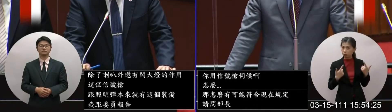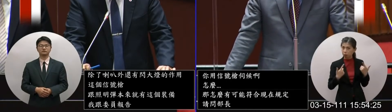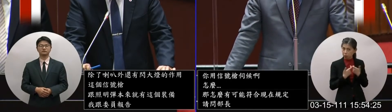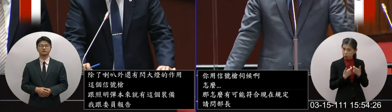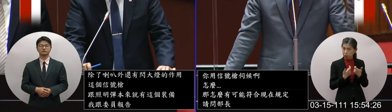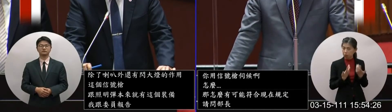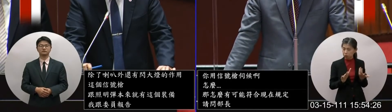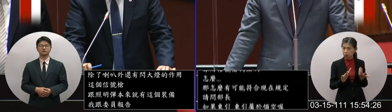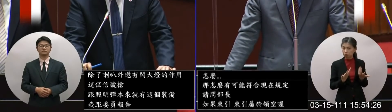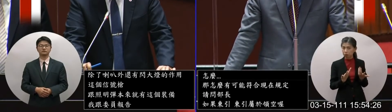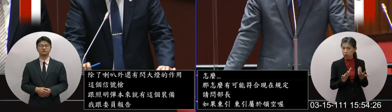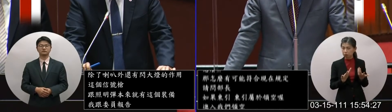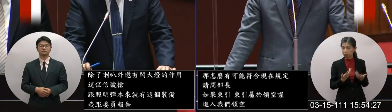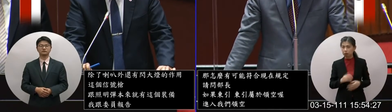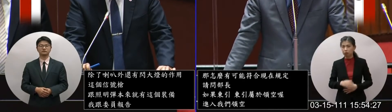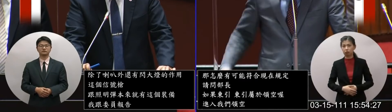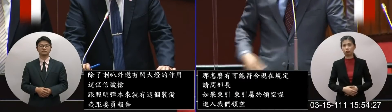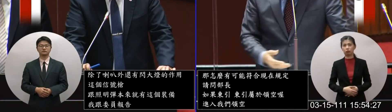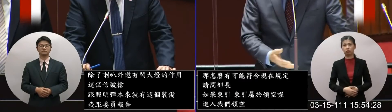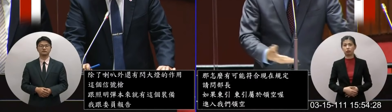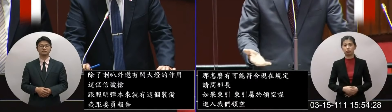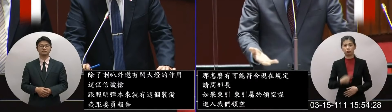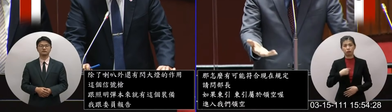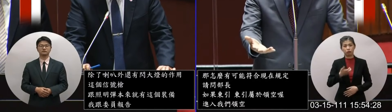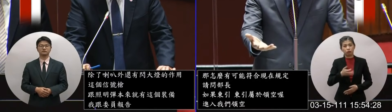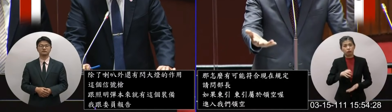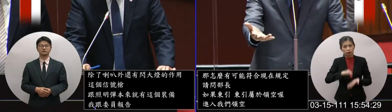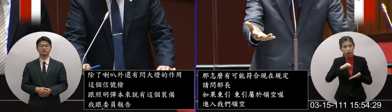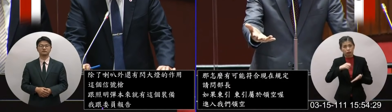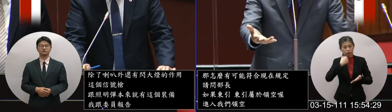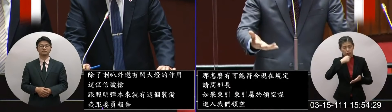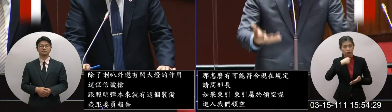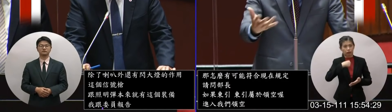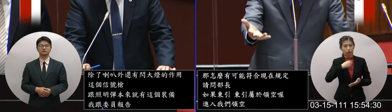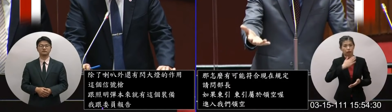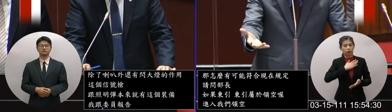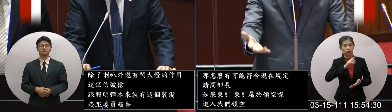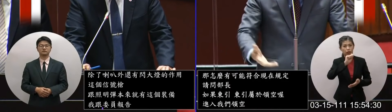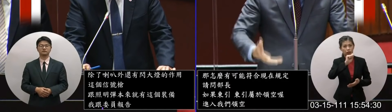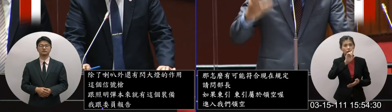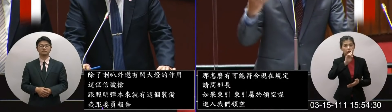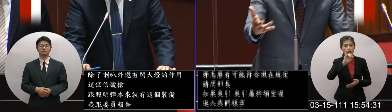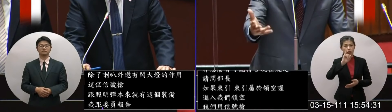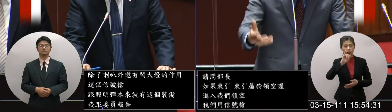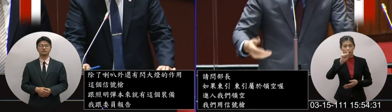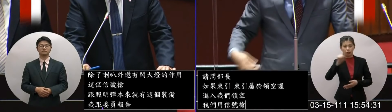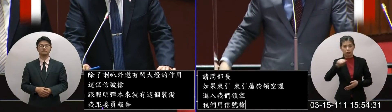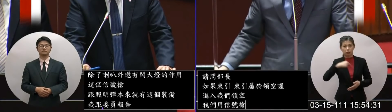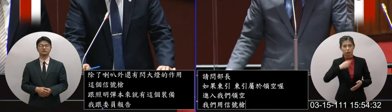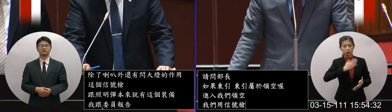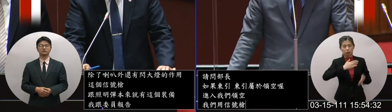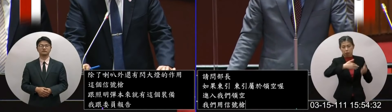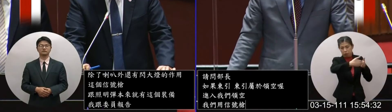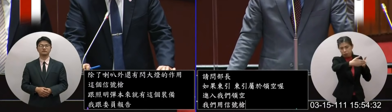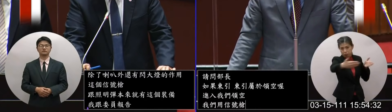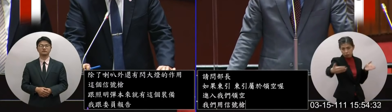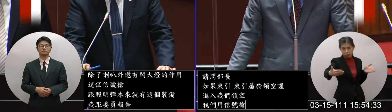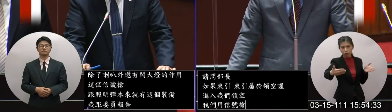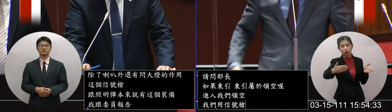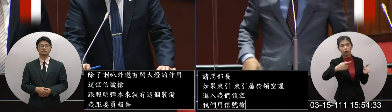战这方面的相关规定？我刚刚讲 ADIZ， 你都派战机，你广播驱离，你防空飞弹伺